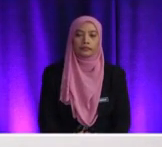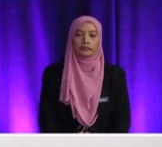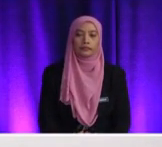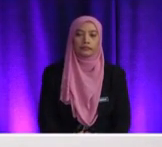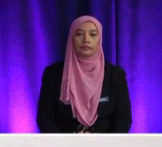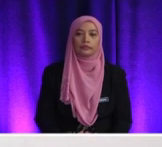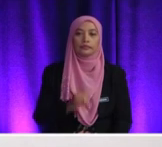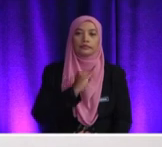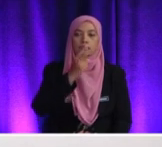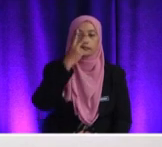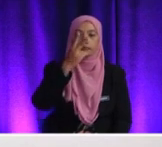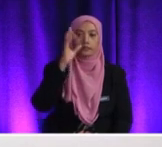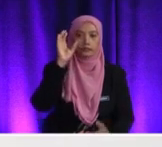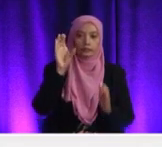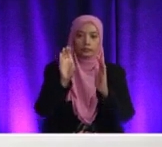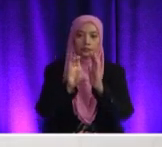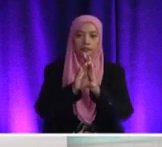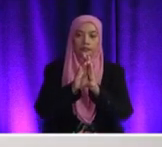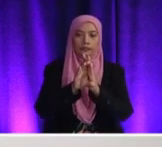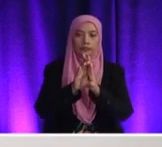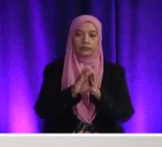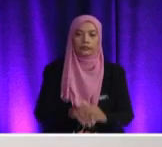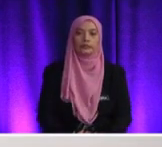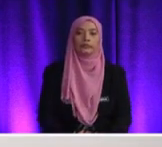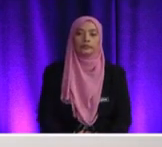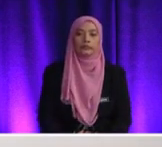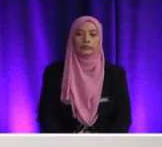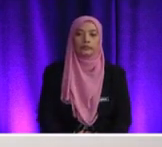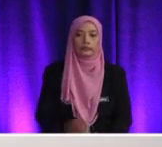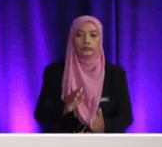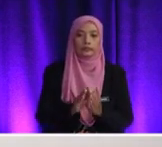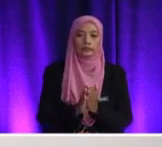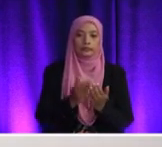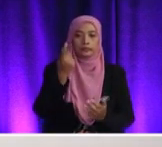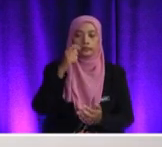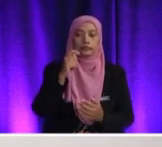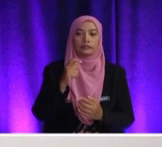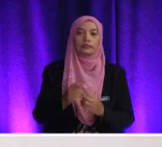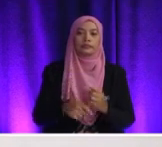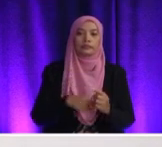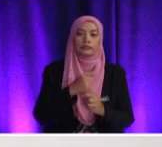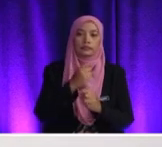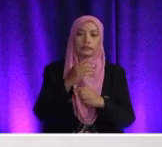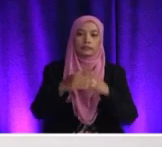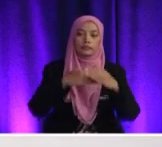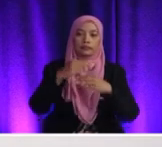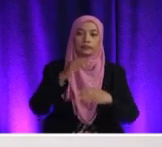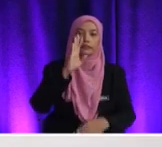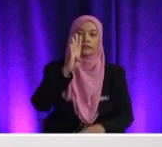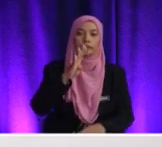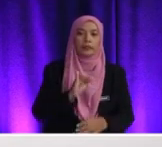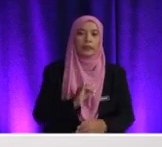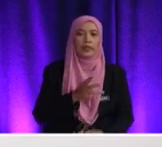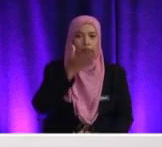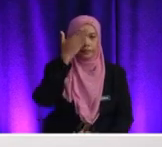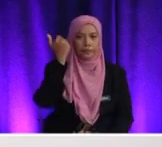hai hai nampak gambarnya binabudplb bebas sendiri tidak tampek Hahaha tapi sini setelah Nouvo pulsa